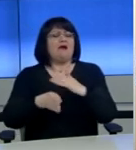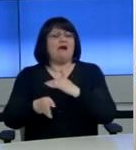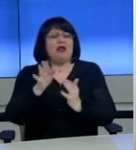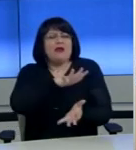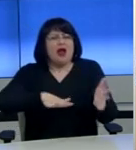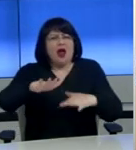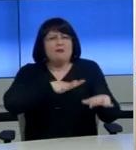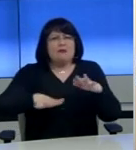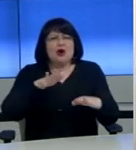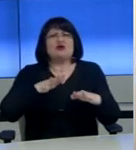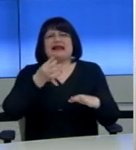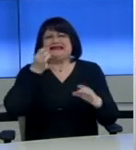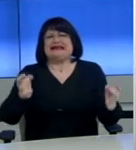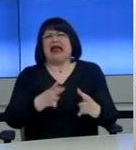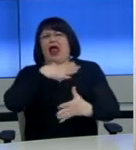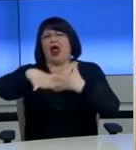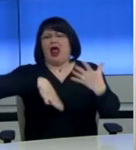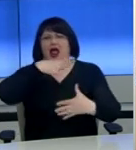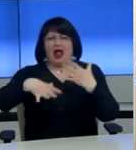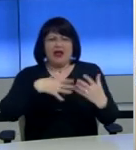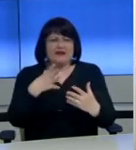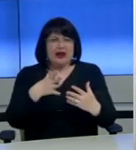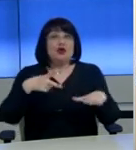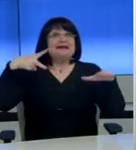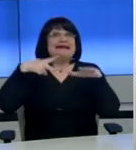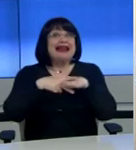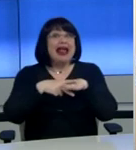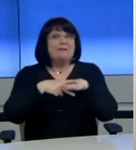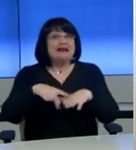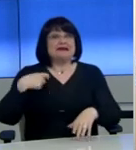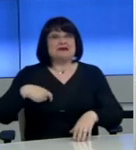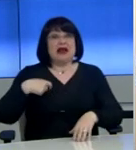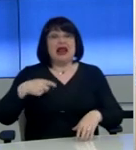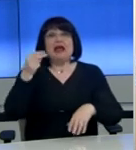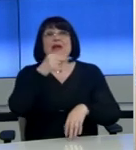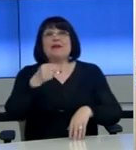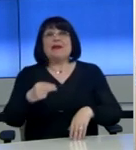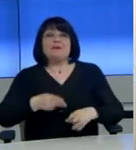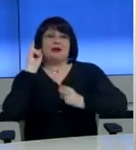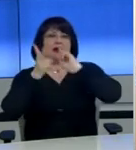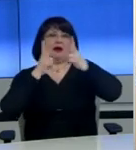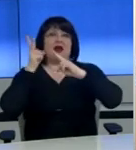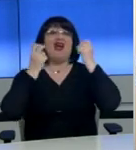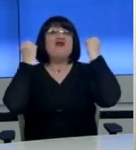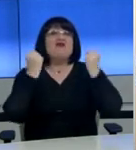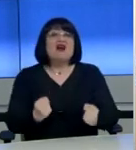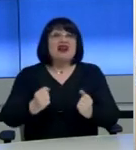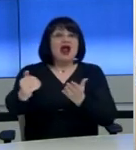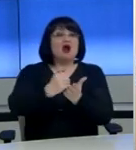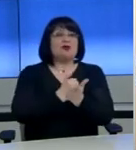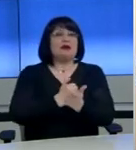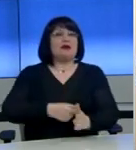διαπλοκής. Στα δε τραπεζικά στελέχη, που κατηγορούνταν για κακουργηματικές πράξεις